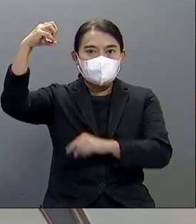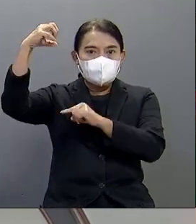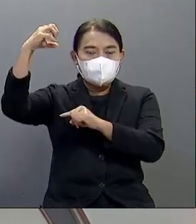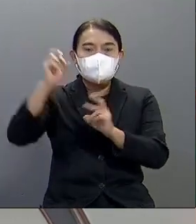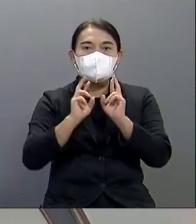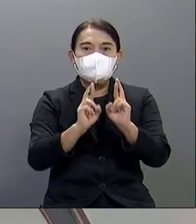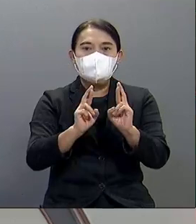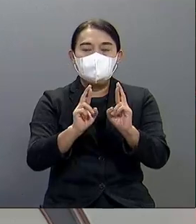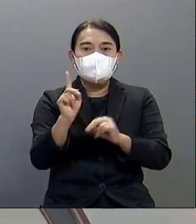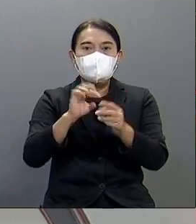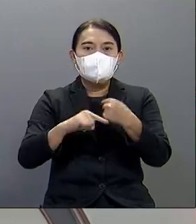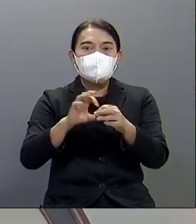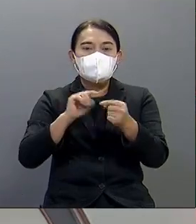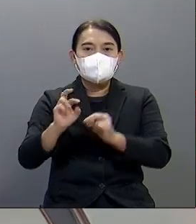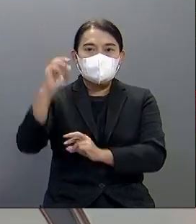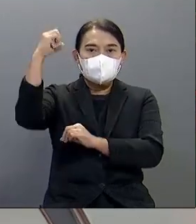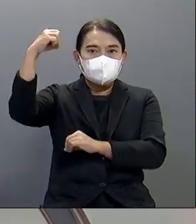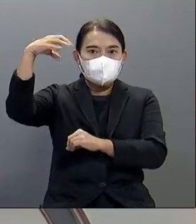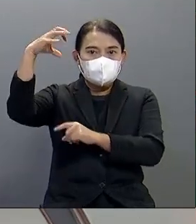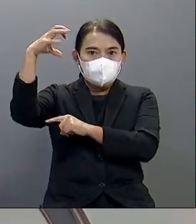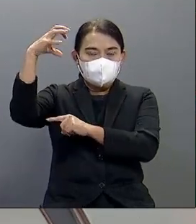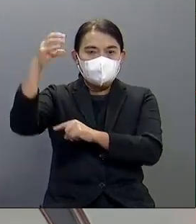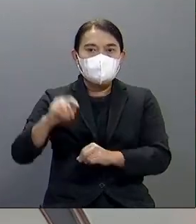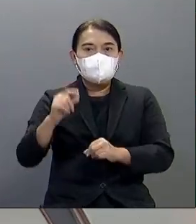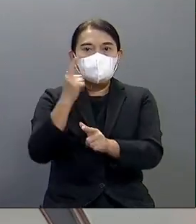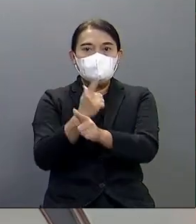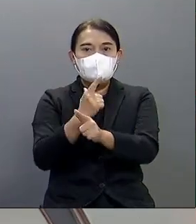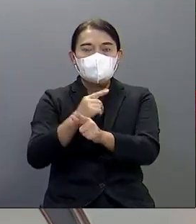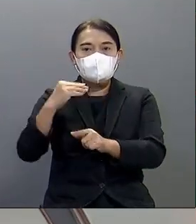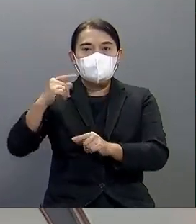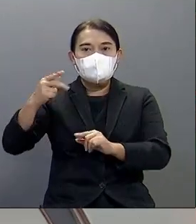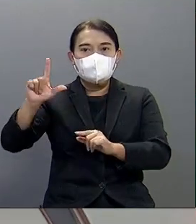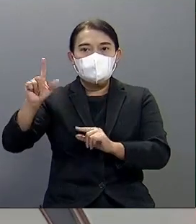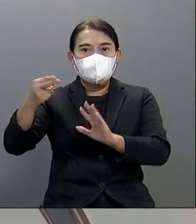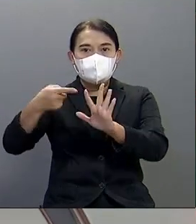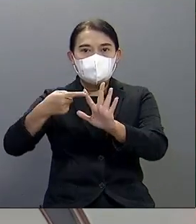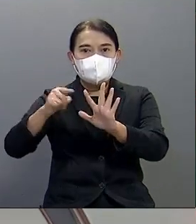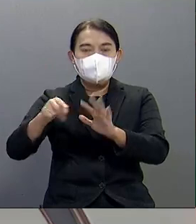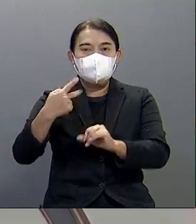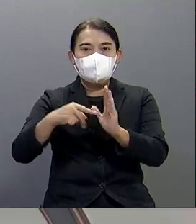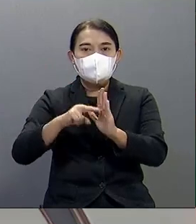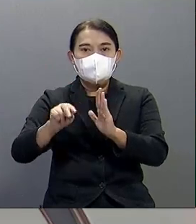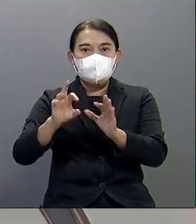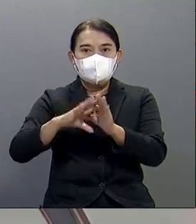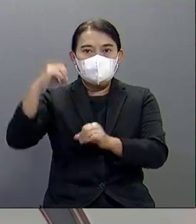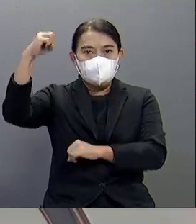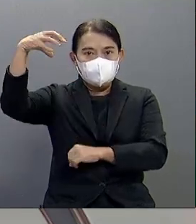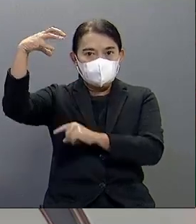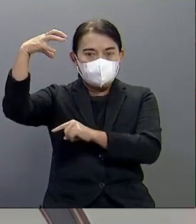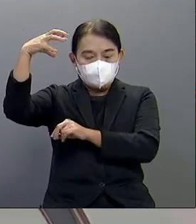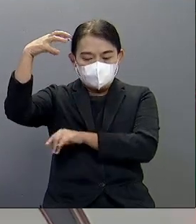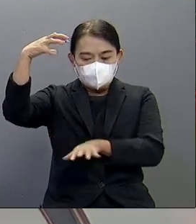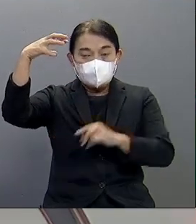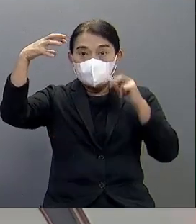ไม่ว่าจะเป็นเสาโลหะหรือว่าเสาปูนอาจจะเกิดปัญหาไฟฟ้ารั่วได้และเป็นอันตรายเมื่อเวลาลุยน้ำและเข้าไป